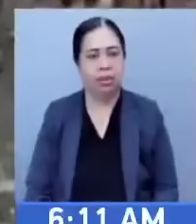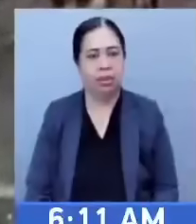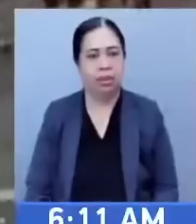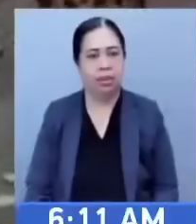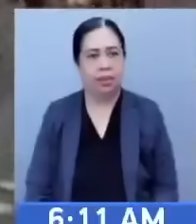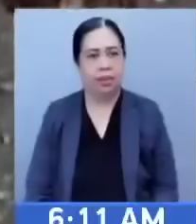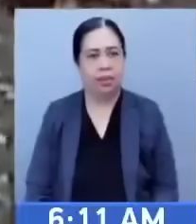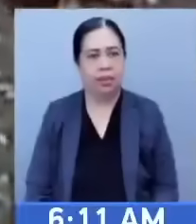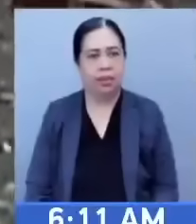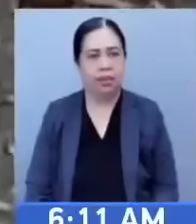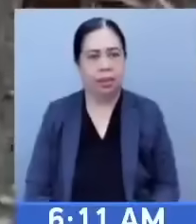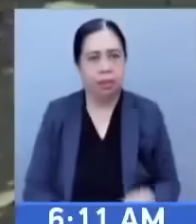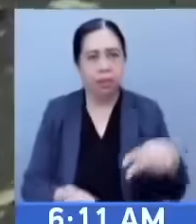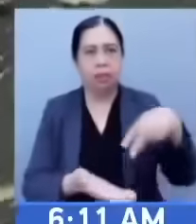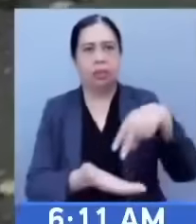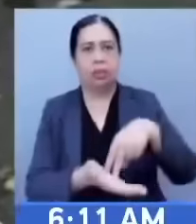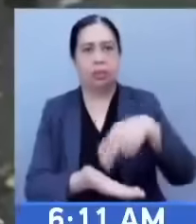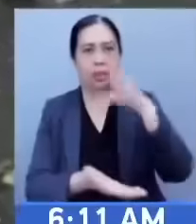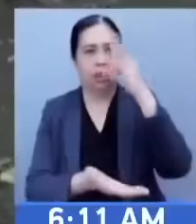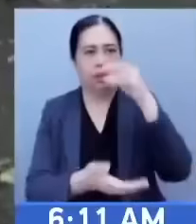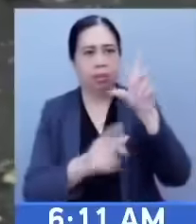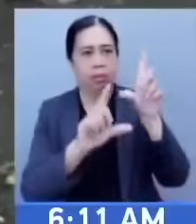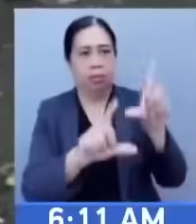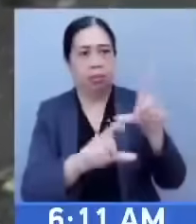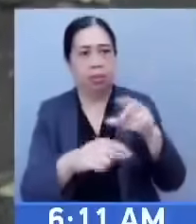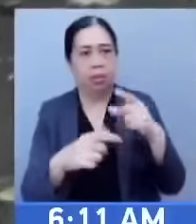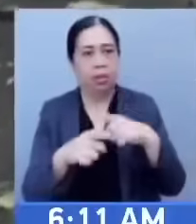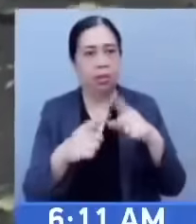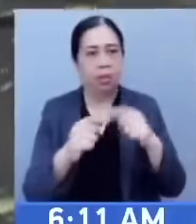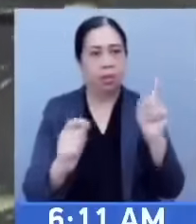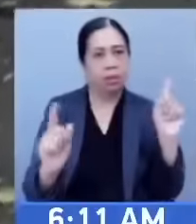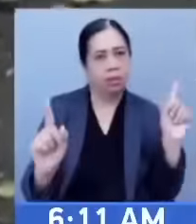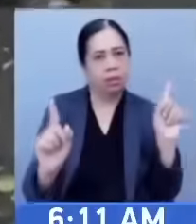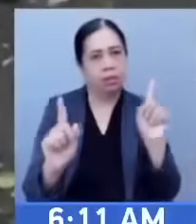Napatayo bigla ang lalaking inireklamo at akmang lalapitan ng biktima.